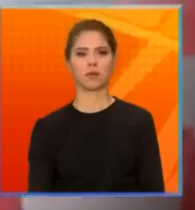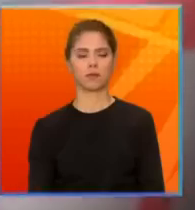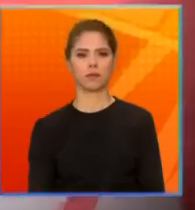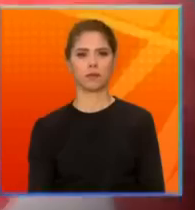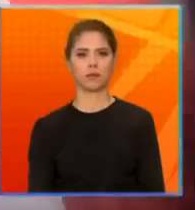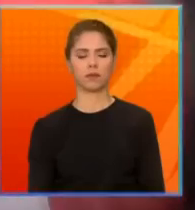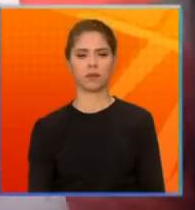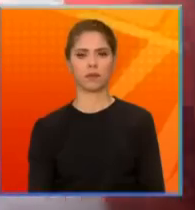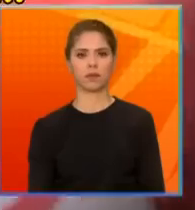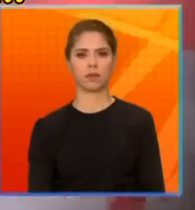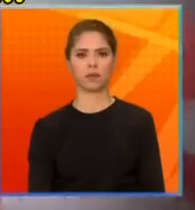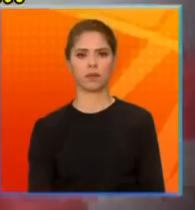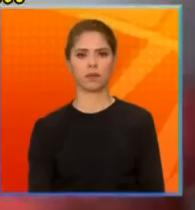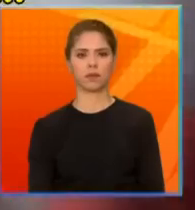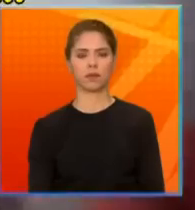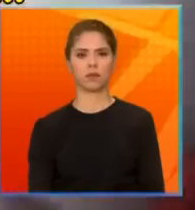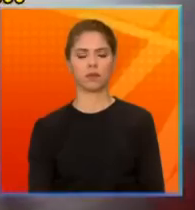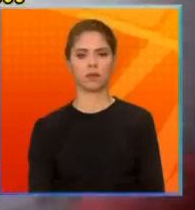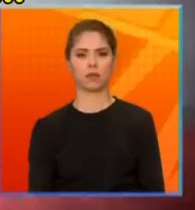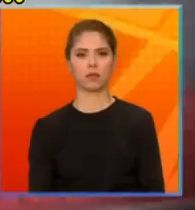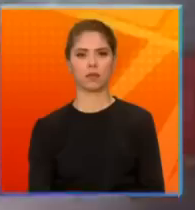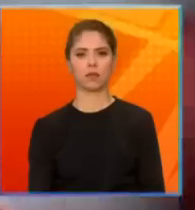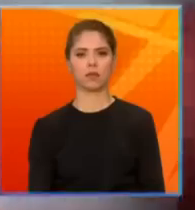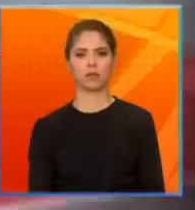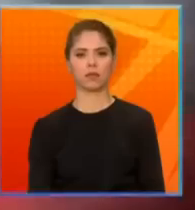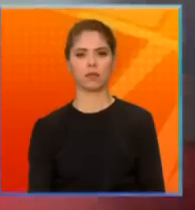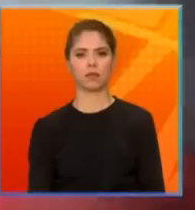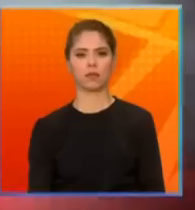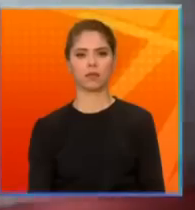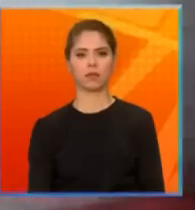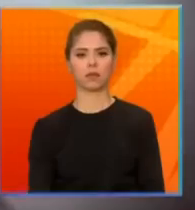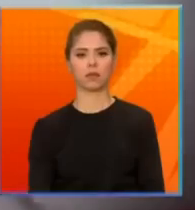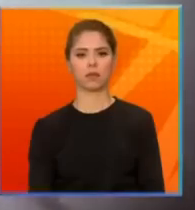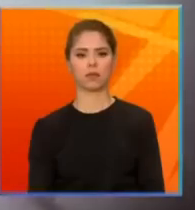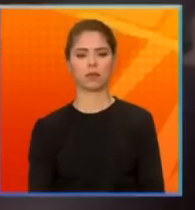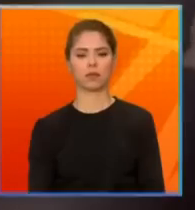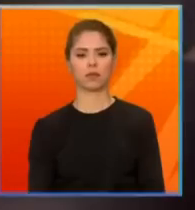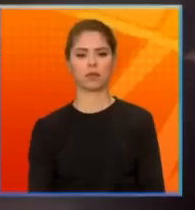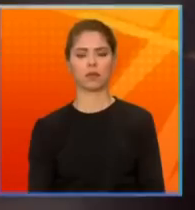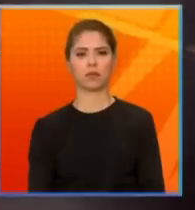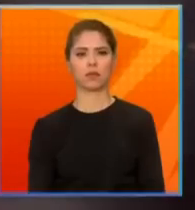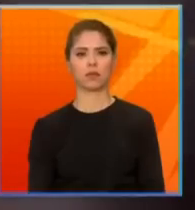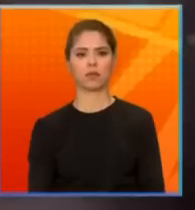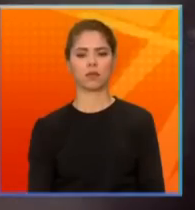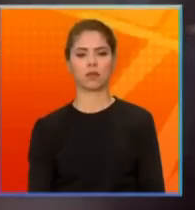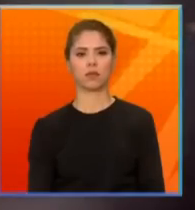çok anlatacağımız. Tamam, insanın gösterici hassasiyeti değil. Lütfen herkes evde kalsın.